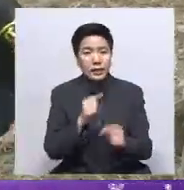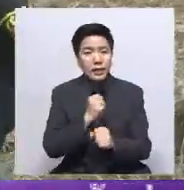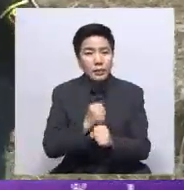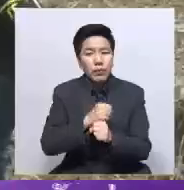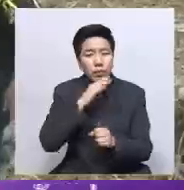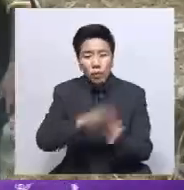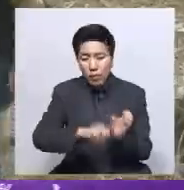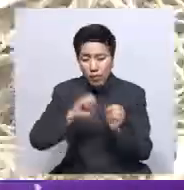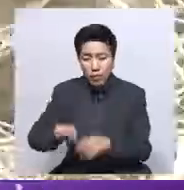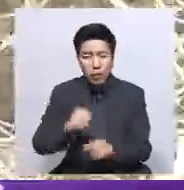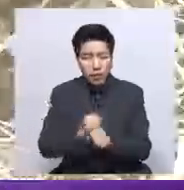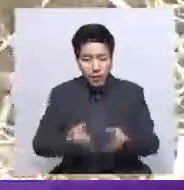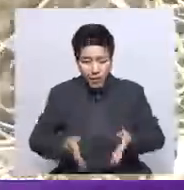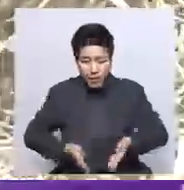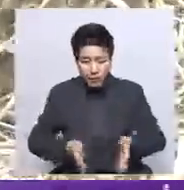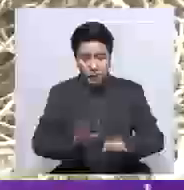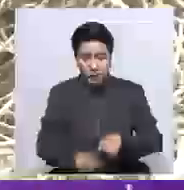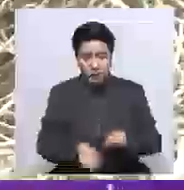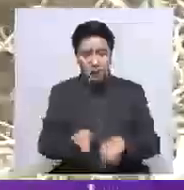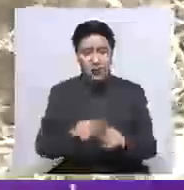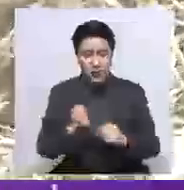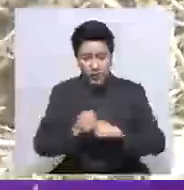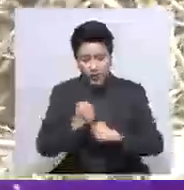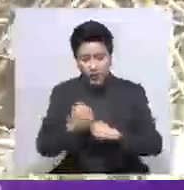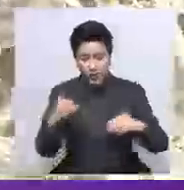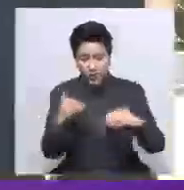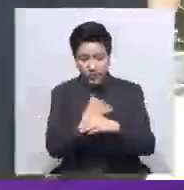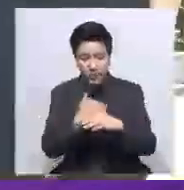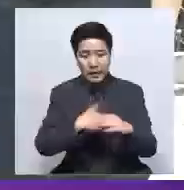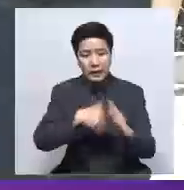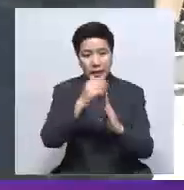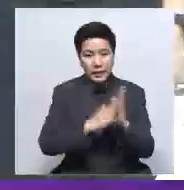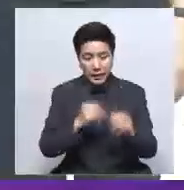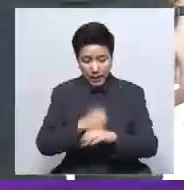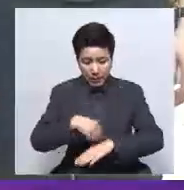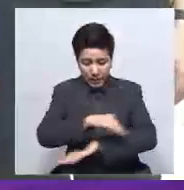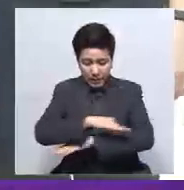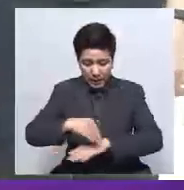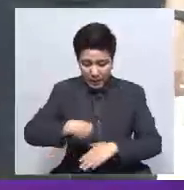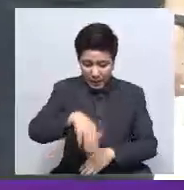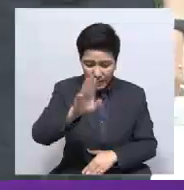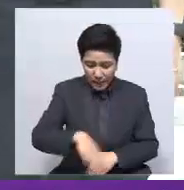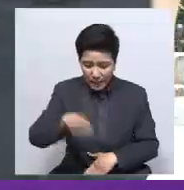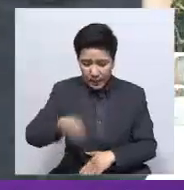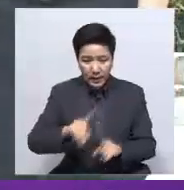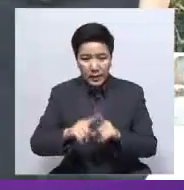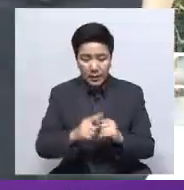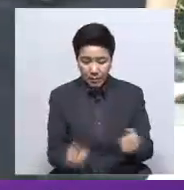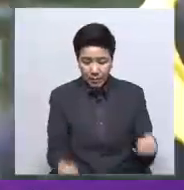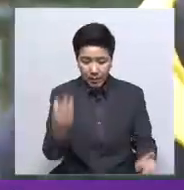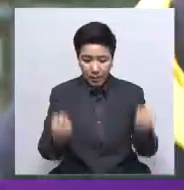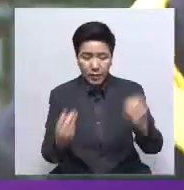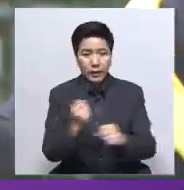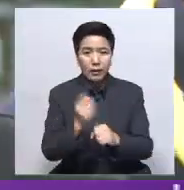ขยะมูลฝอยทำความสะอาดทางเท้าปรับปรุงผิวจราจรทาสีตีเส้นขอบทางปลูกต้นไม้และป